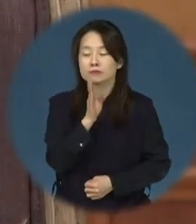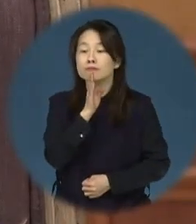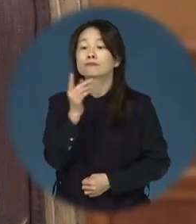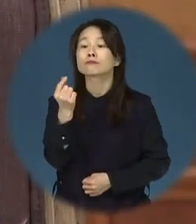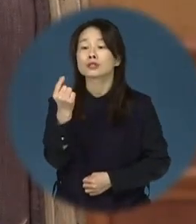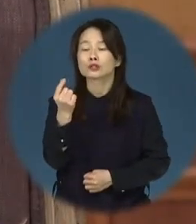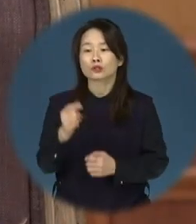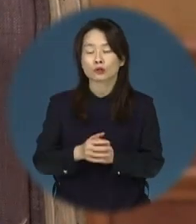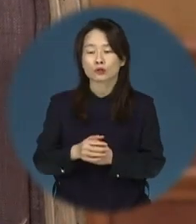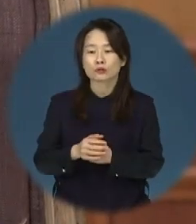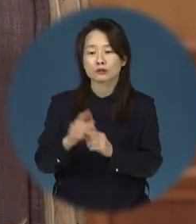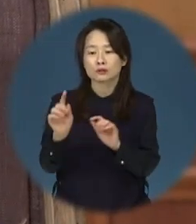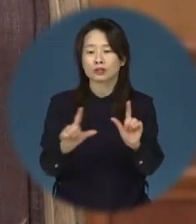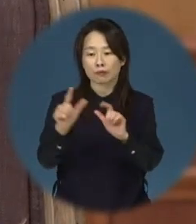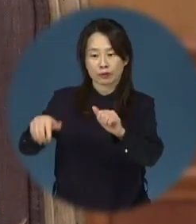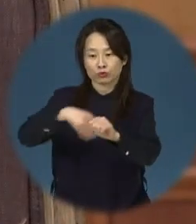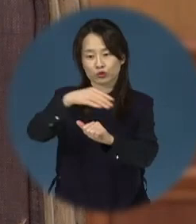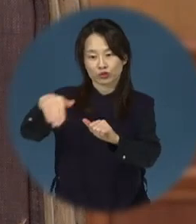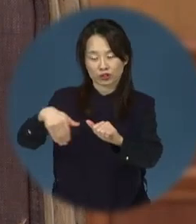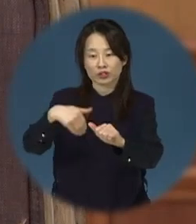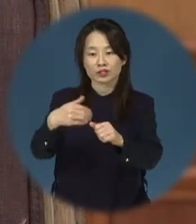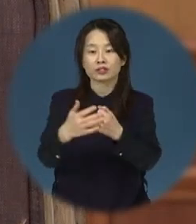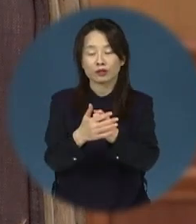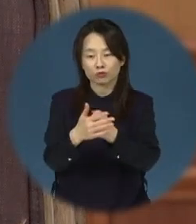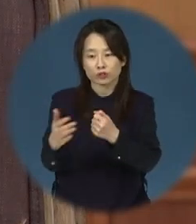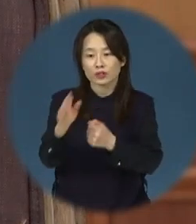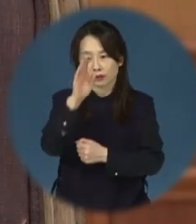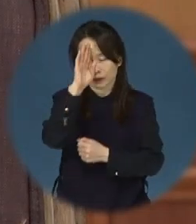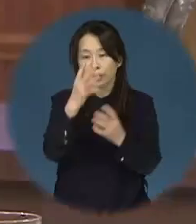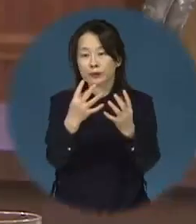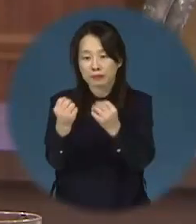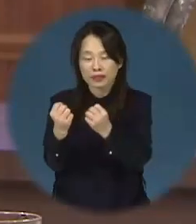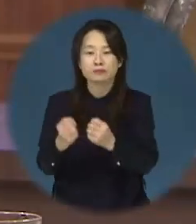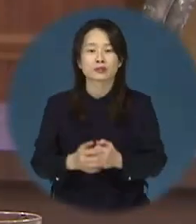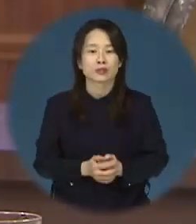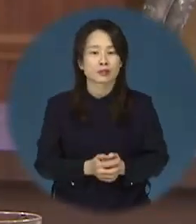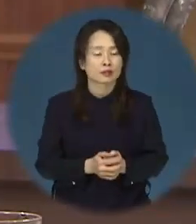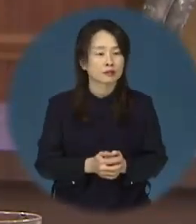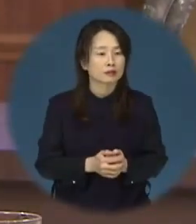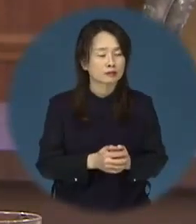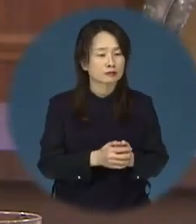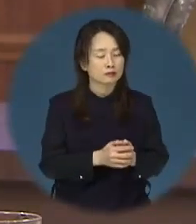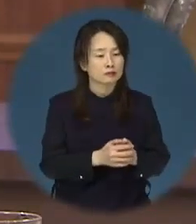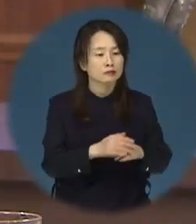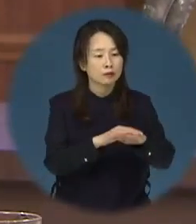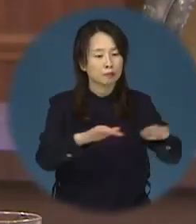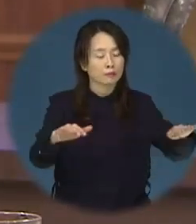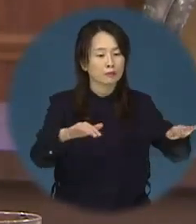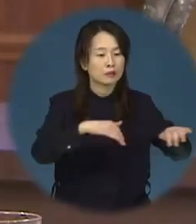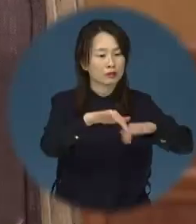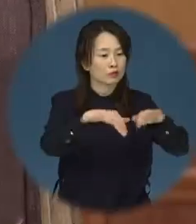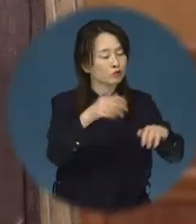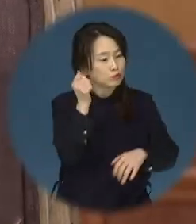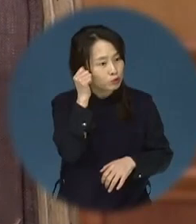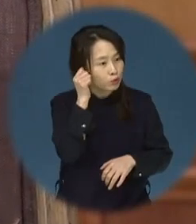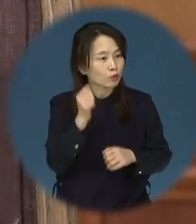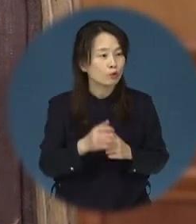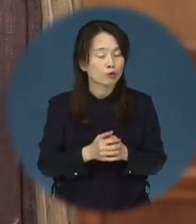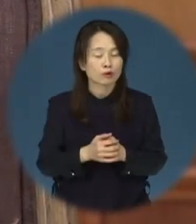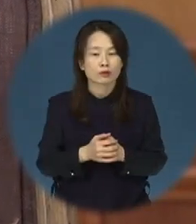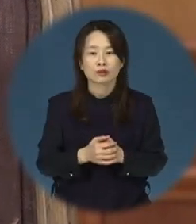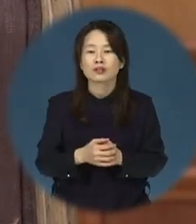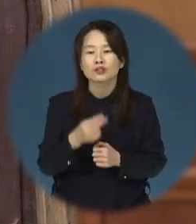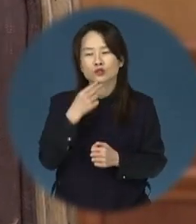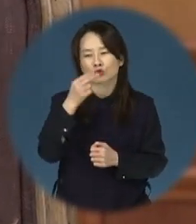만한 라이프스타일을 여건이 살고 있으니까. 그렇죠. 예, 예. 맨바닥에 길거리에서 주무시고. 뭐 일단 술을 좀 많이